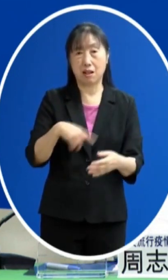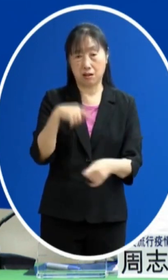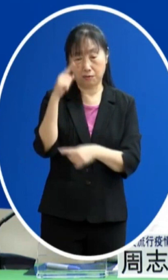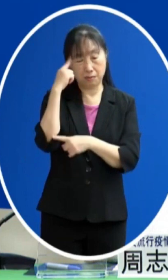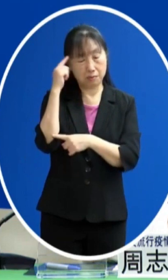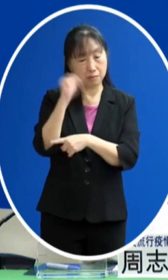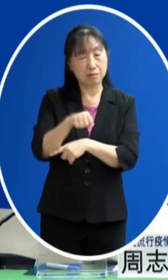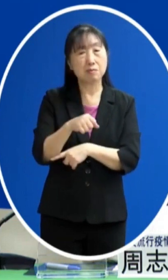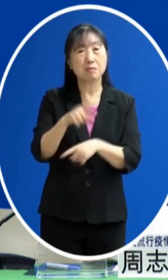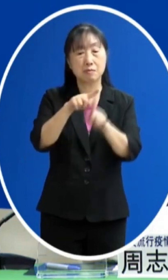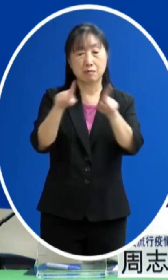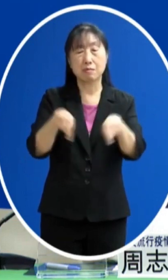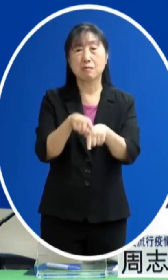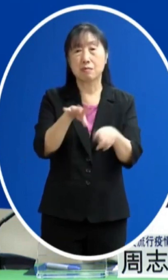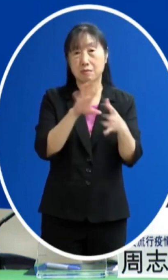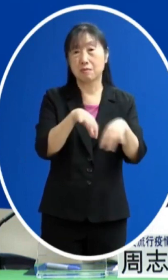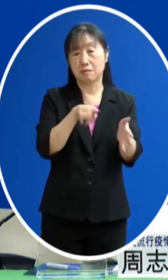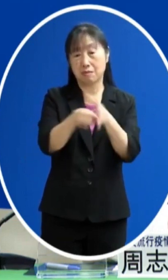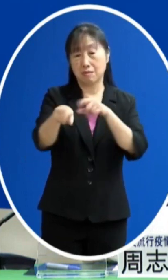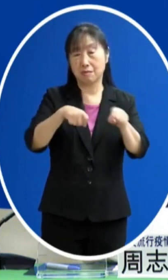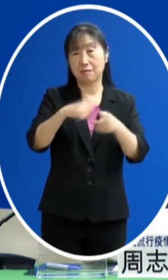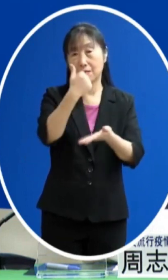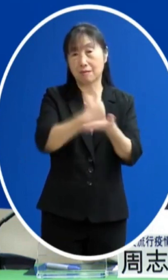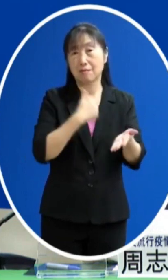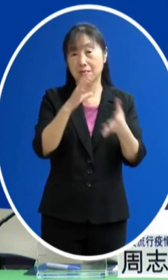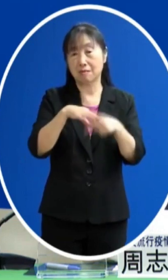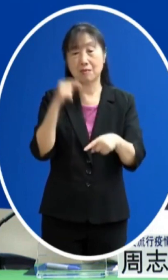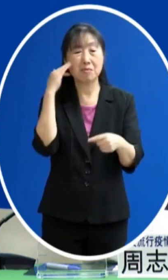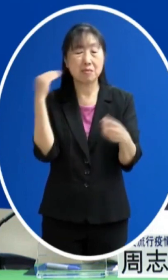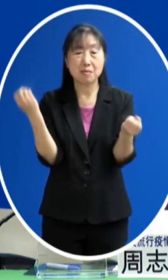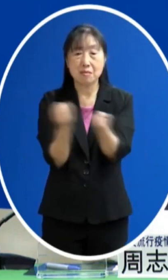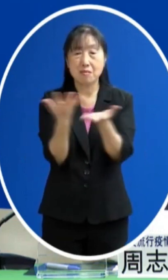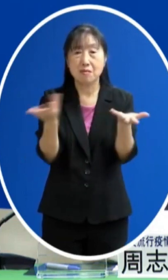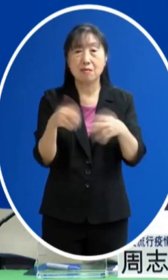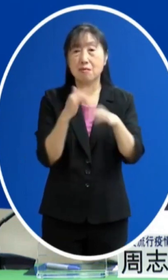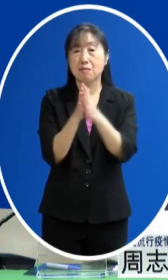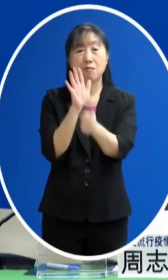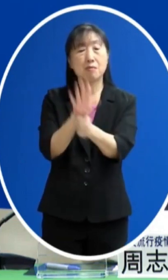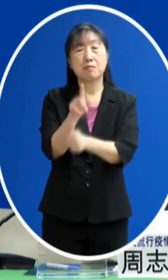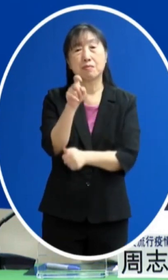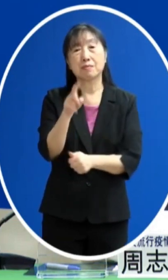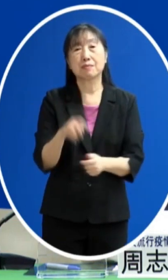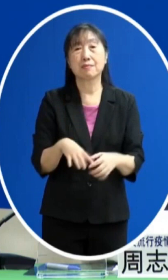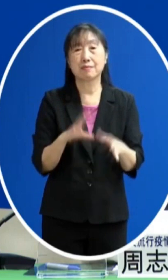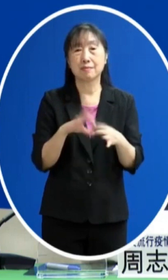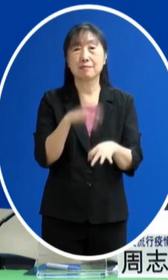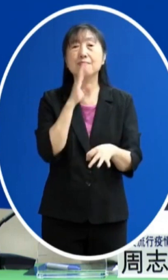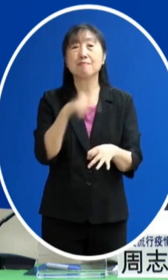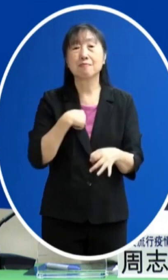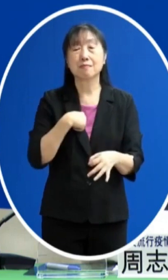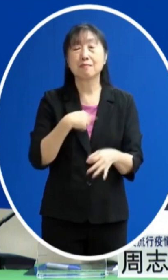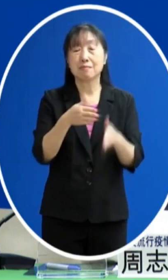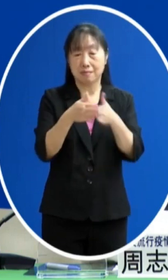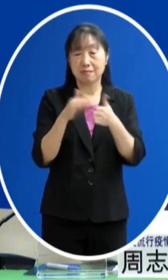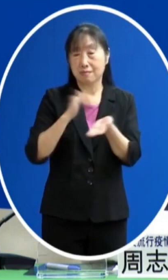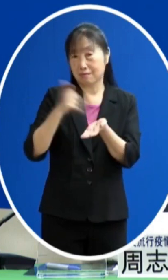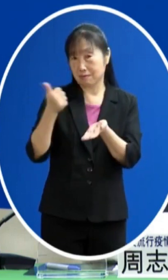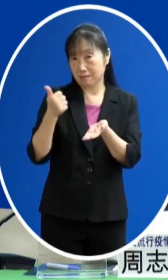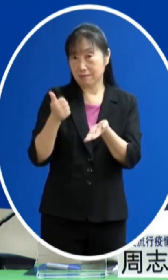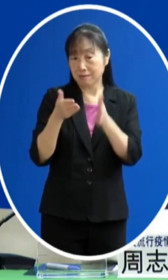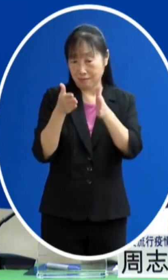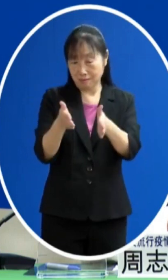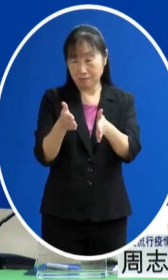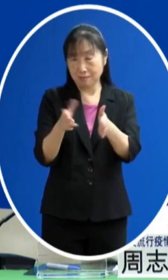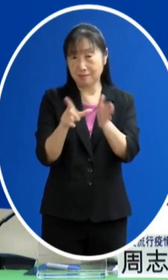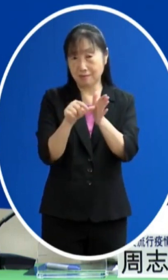呢它是专案进口，它没有这个药害救济，所以这个关于它的好处坏处部分确实是需要医师花比较多的